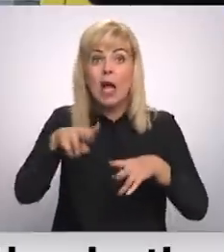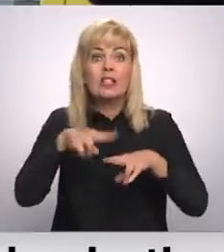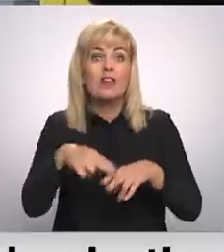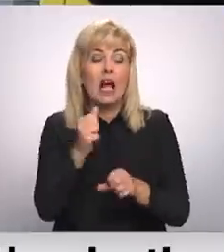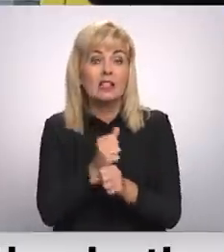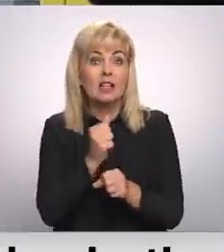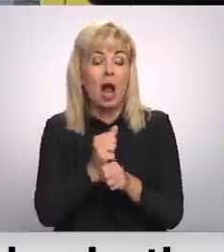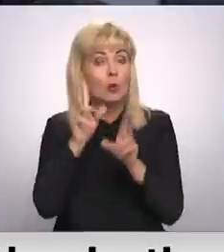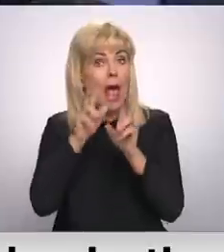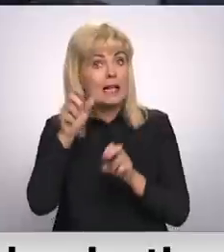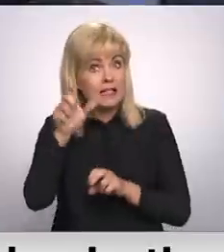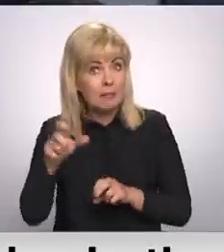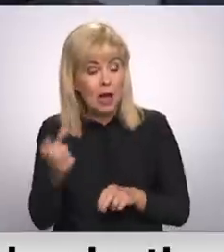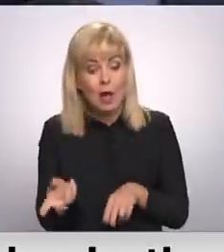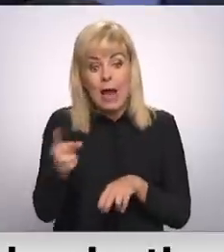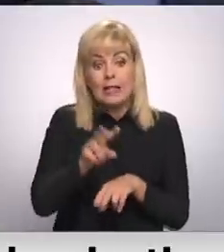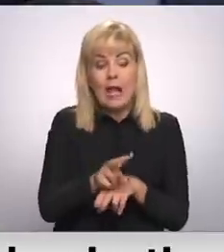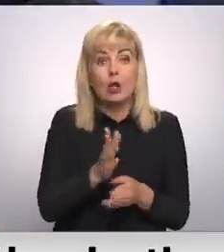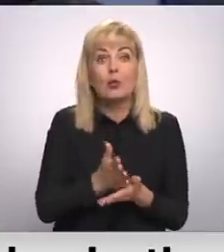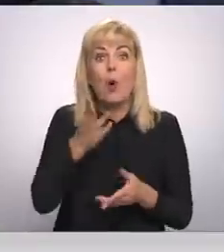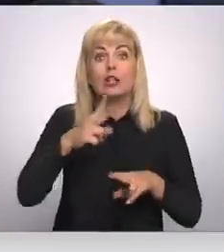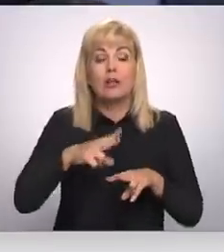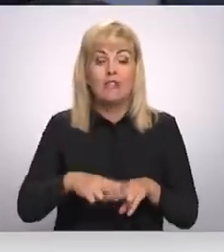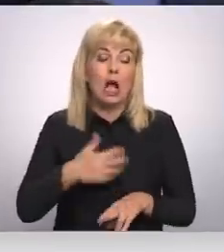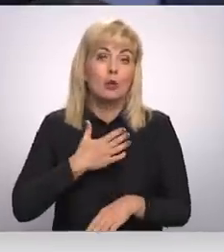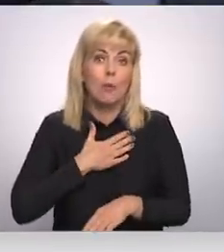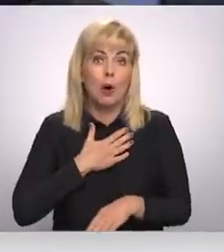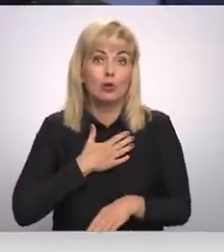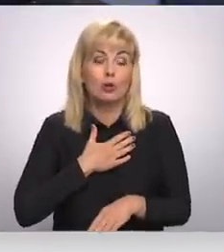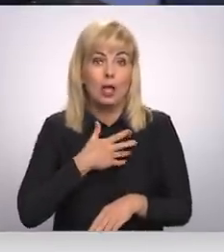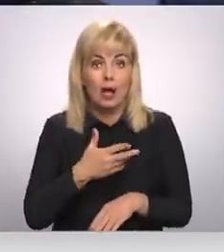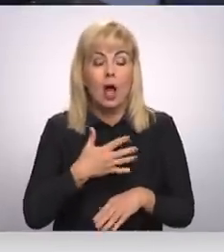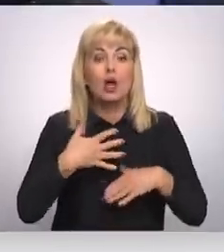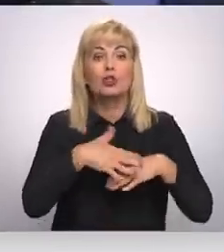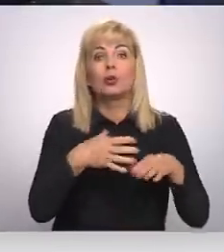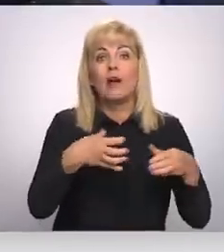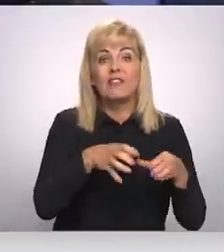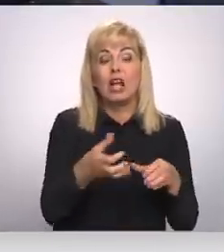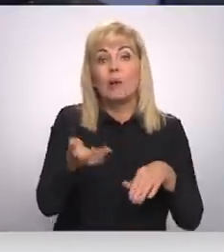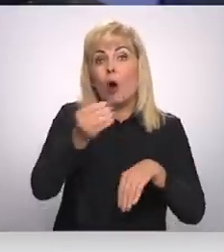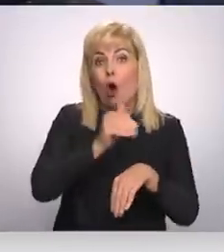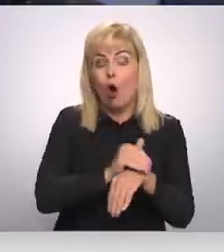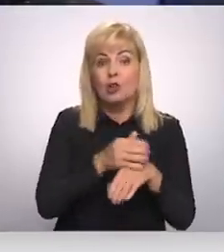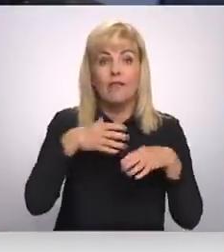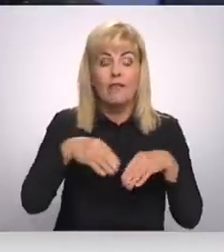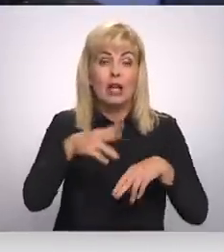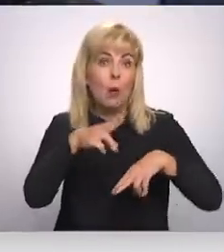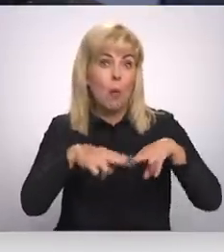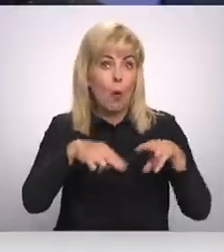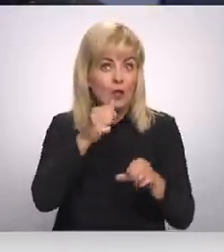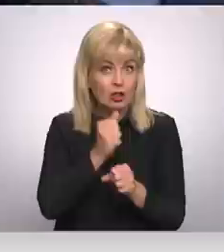strādā eksperti. Ierodoties notikuma vietā, mūsu struktūrvienības konstatēja, ka veicot būvniecības